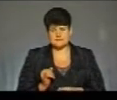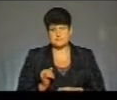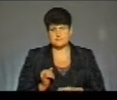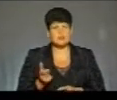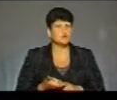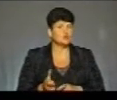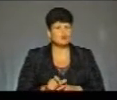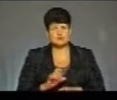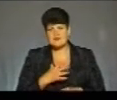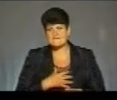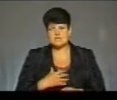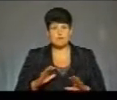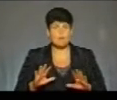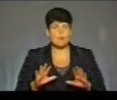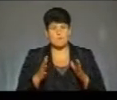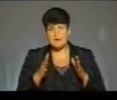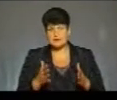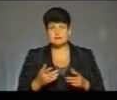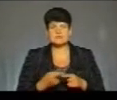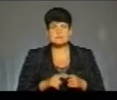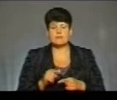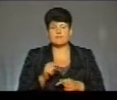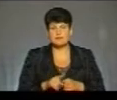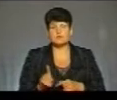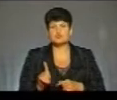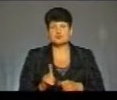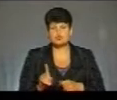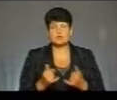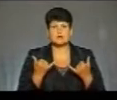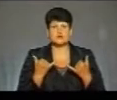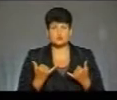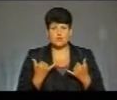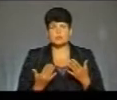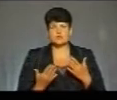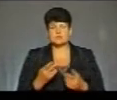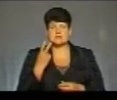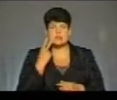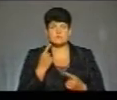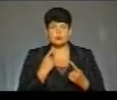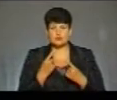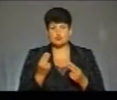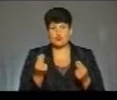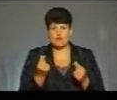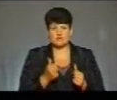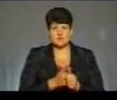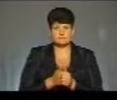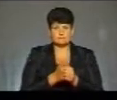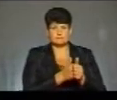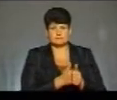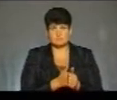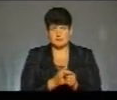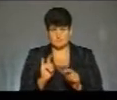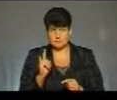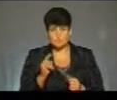і дуже важливий момент цьогорічний, це те, що на сьогодні, якщо ми завжди говорили, що гроші ходять за учнем, то